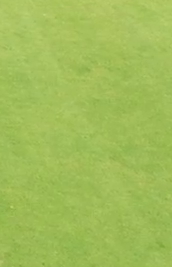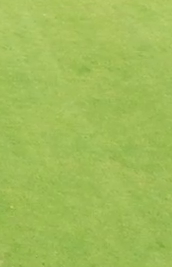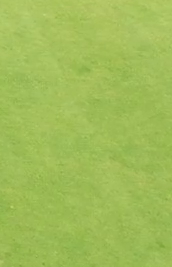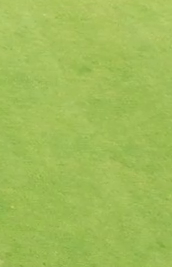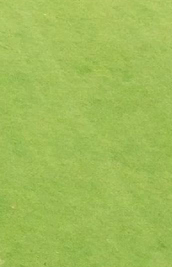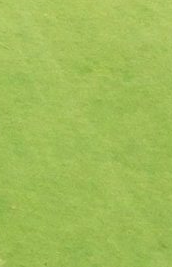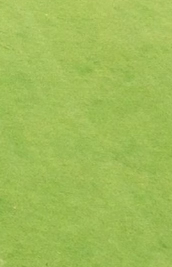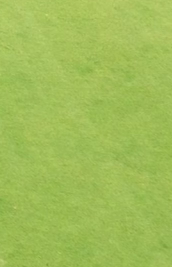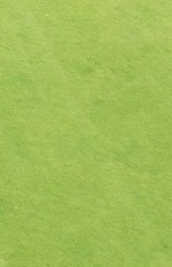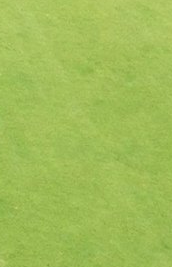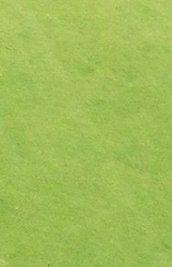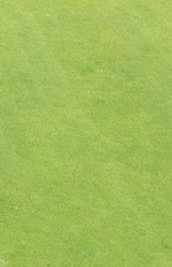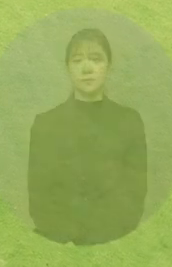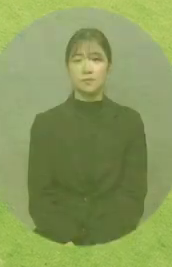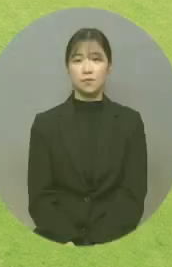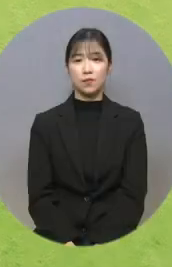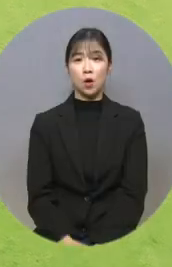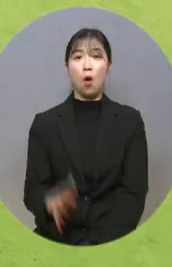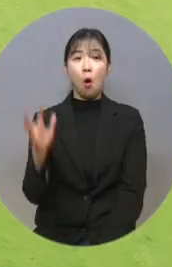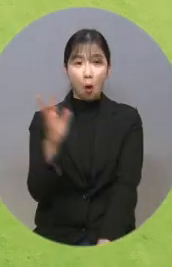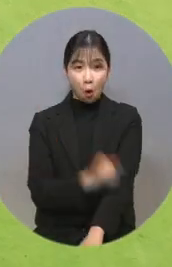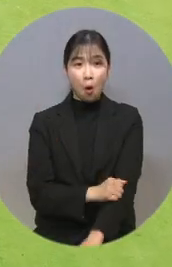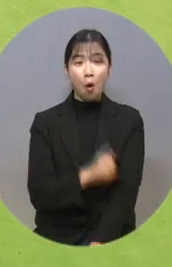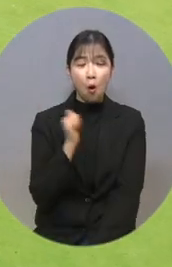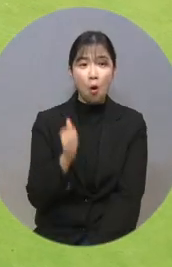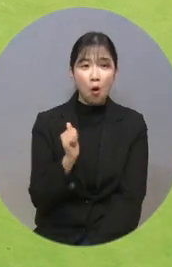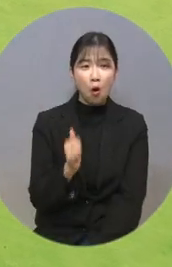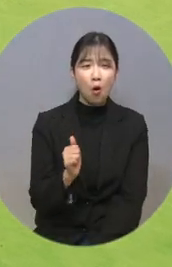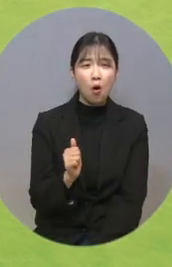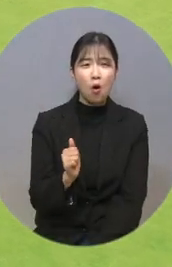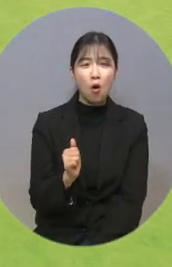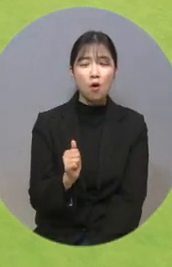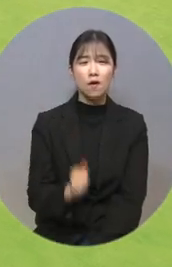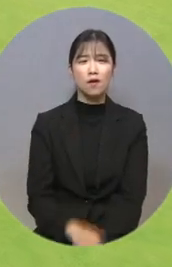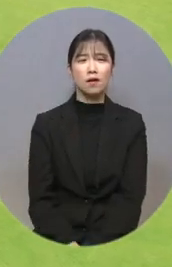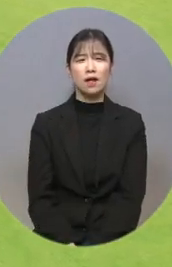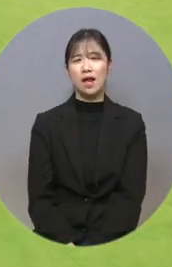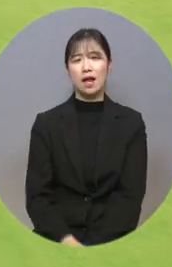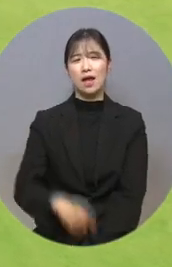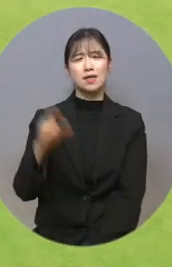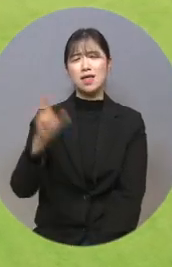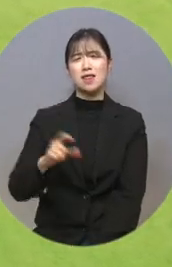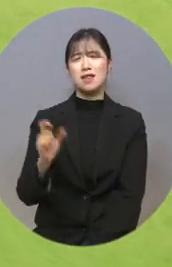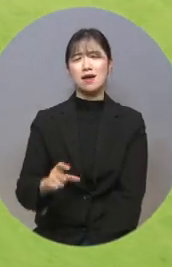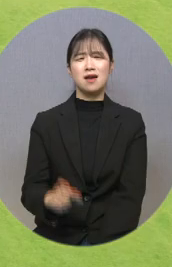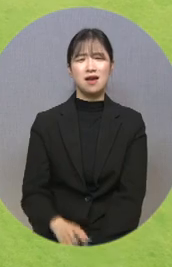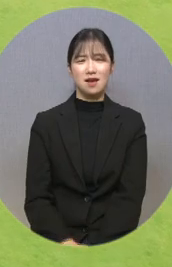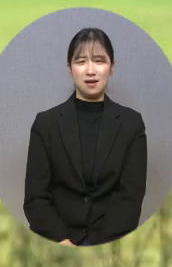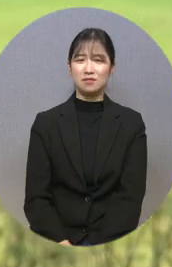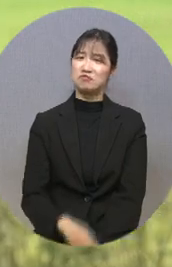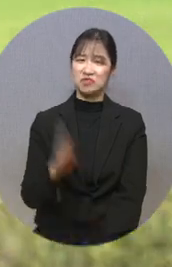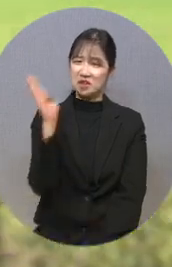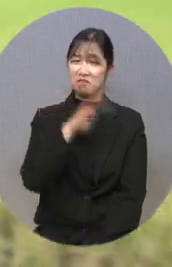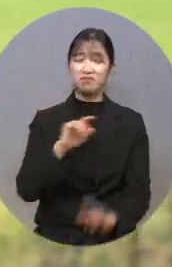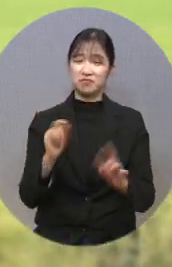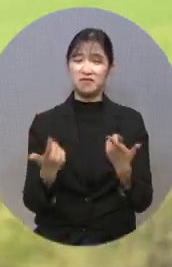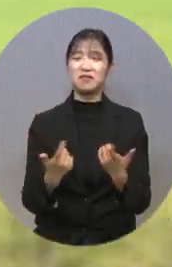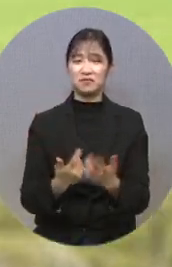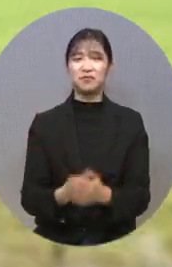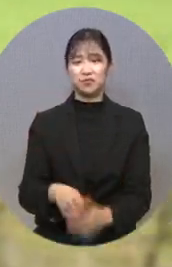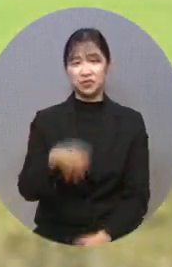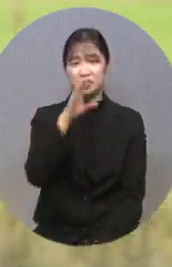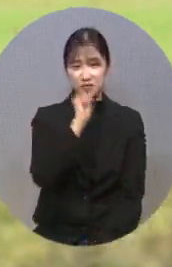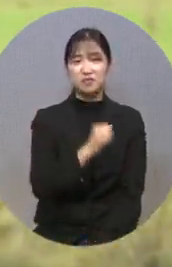오, 잘 쳤다, 양. 우와. 아, 쎘어. 오, 나쁘지 않으냐. 와우. 어려웠다. 갔다